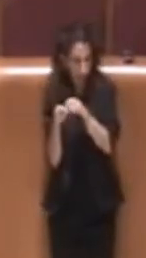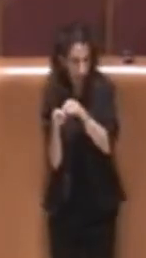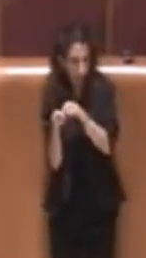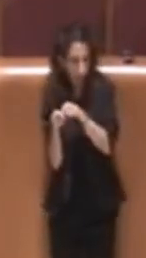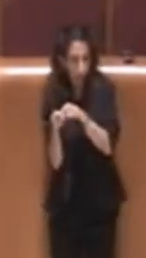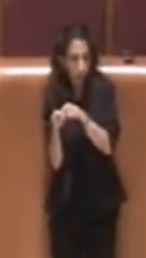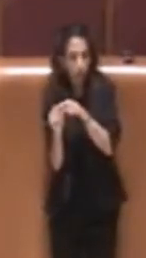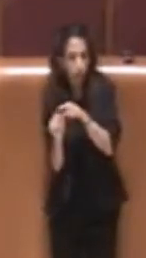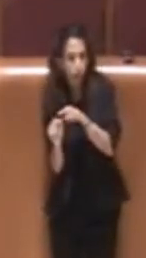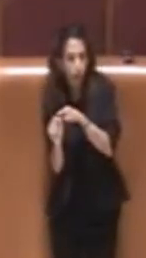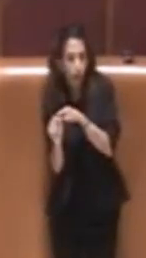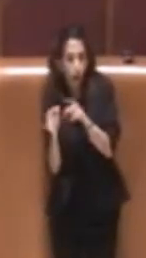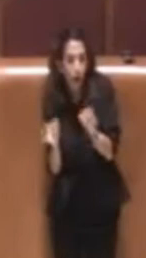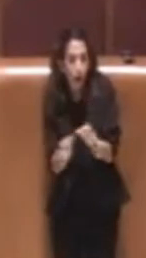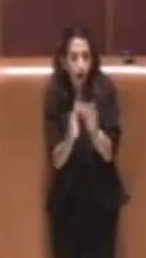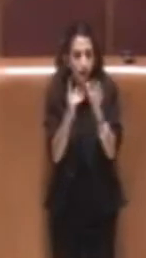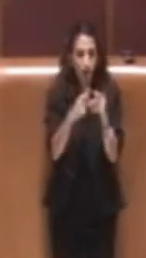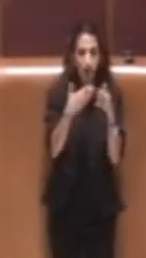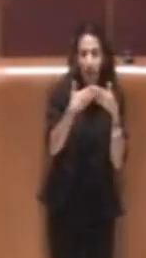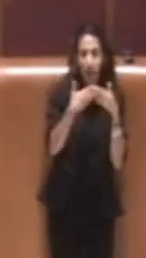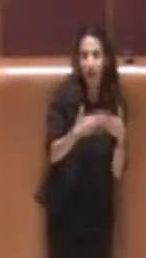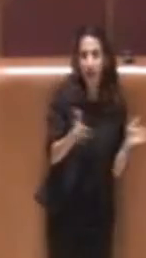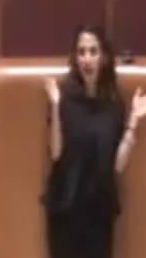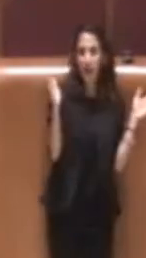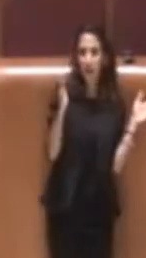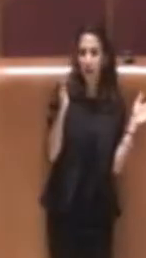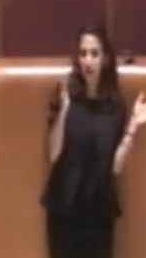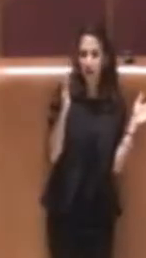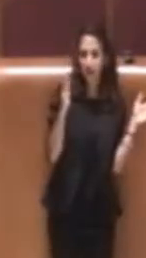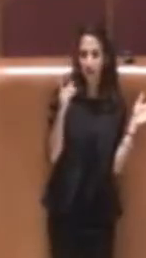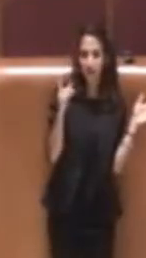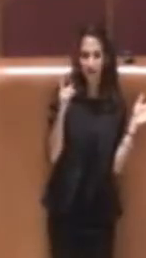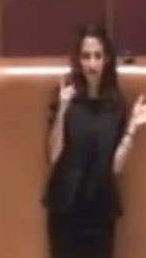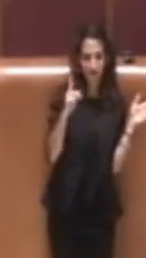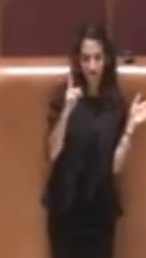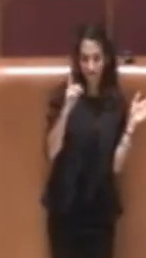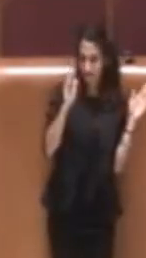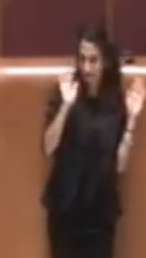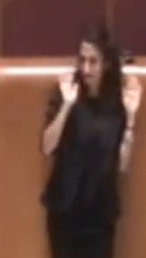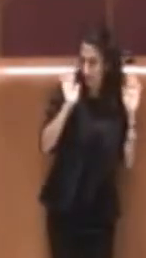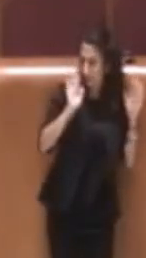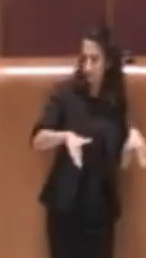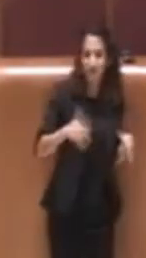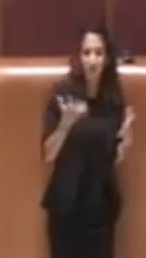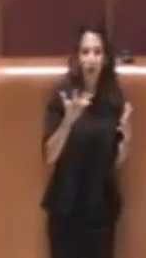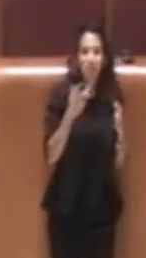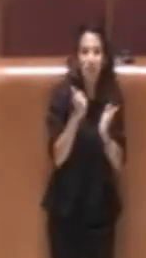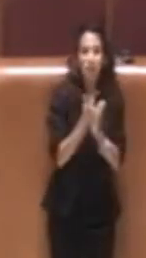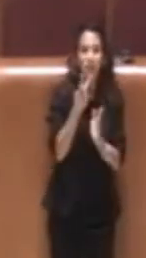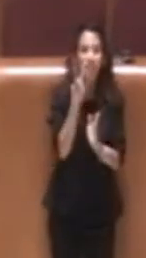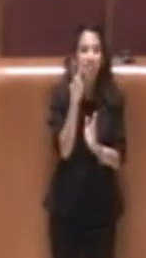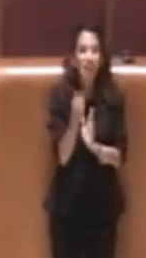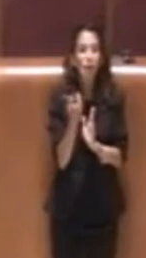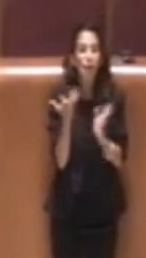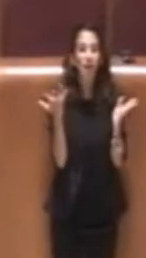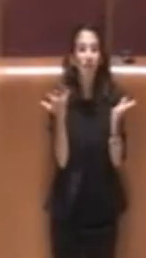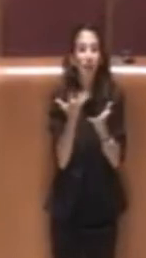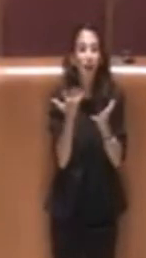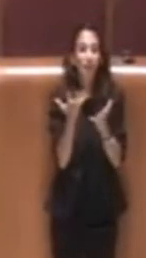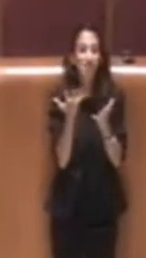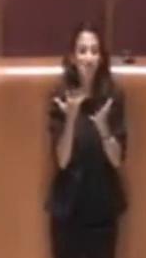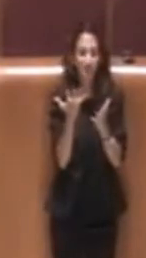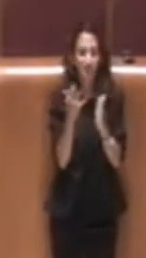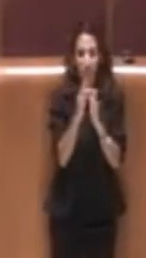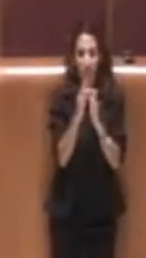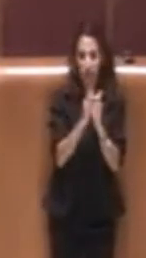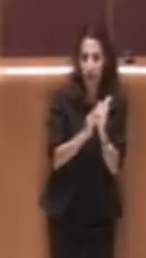essere l'occasione per aprire una breccia importante su quello che riguarda le norme